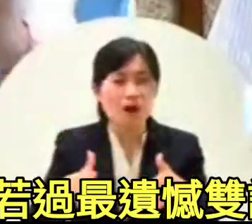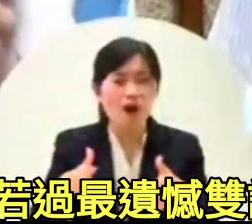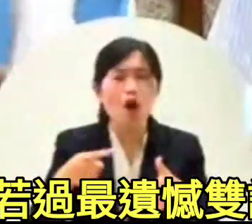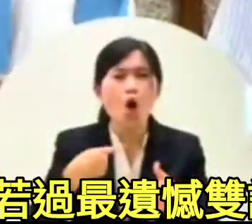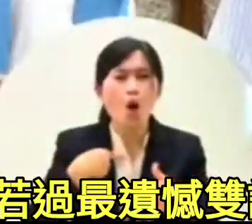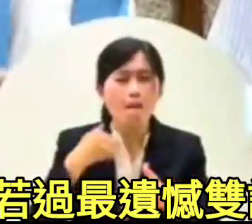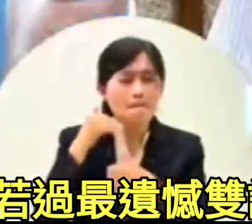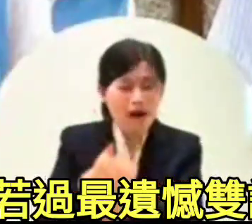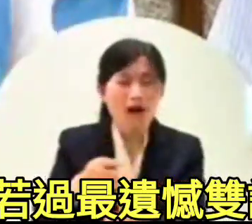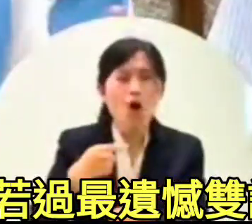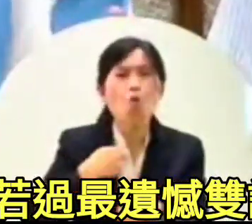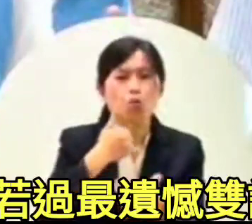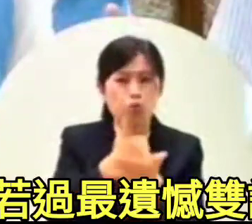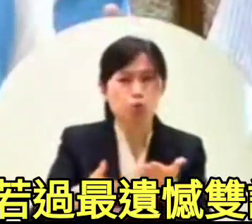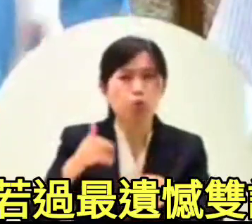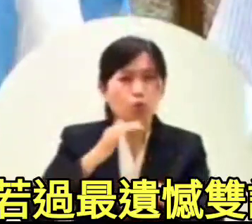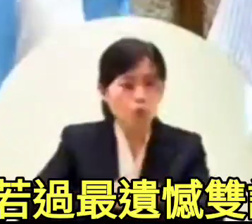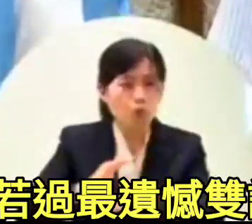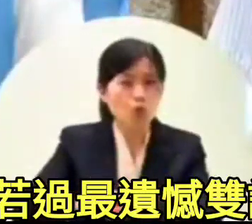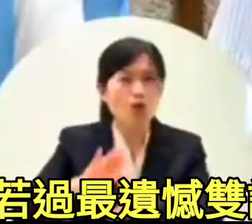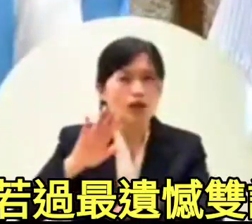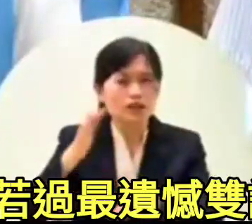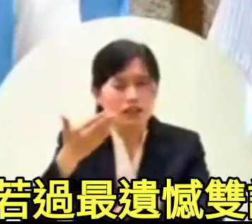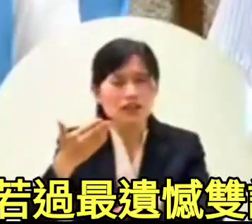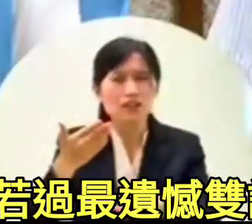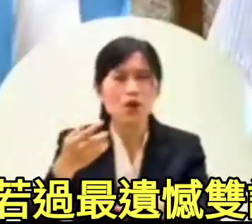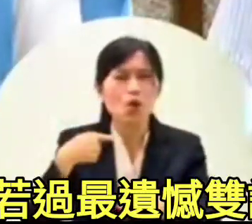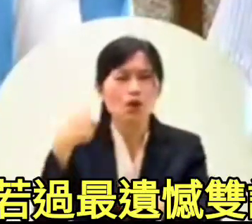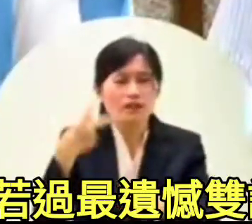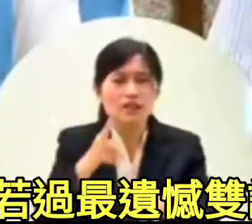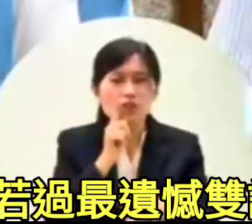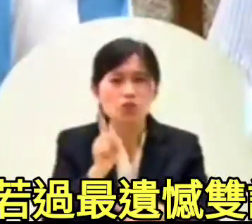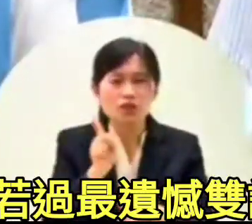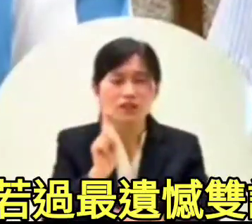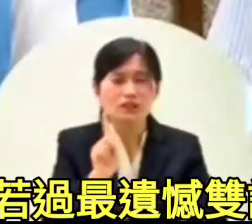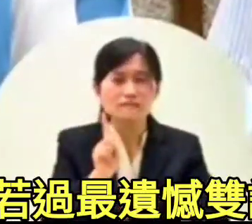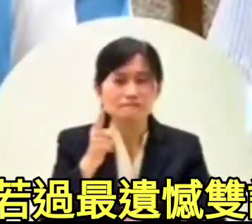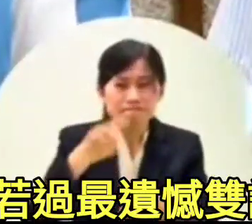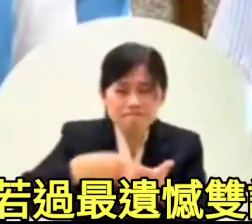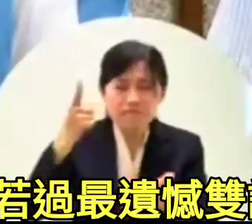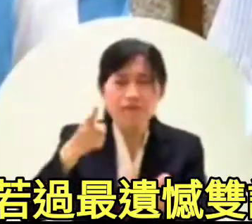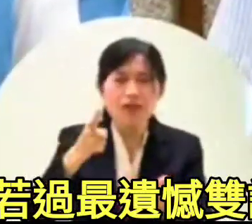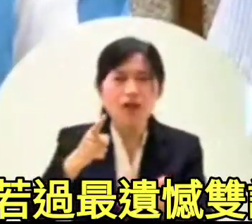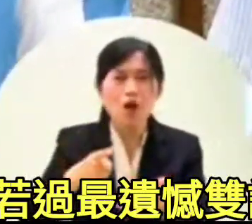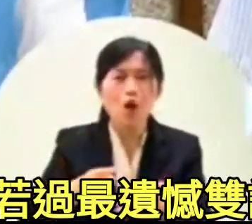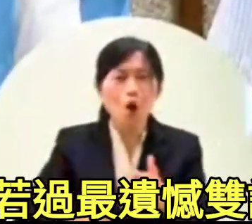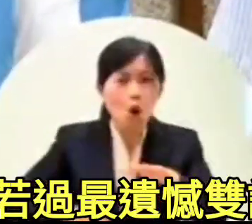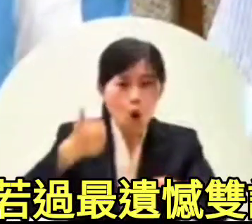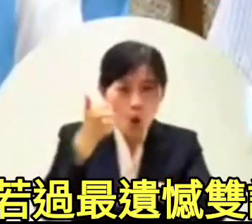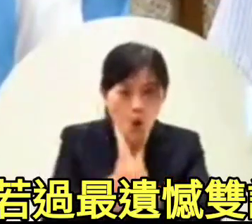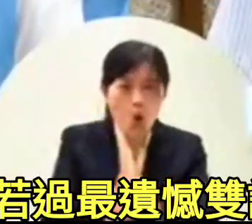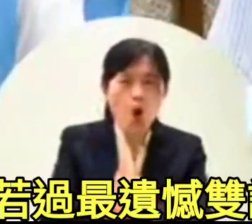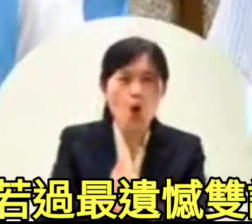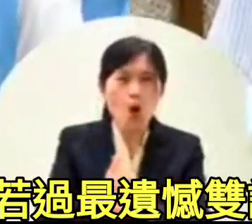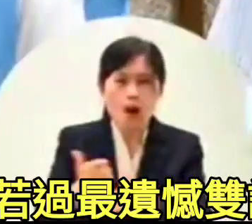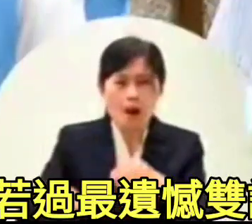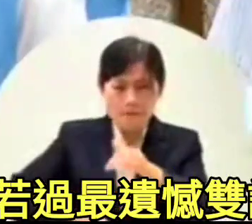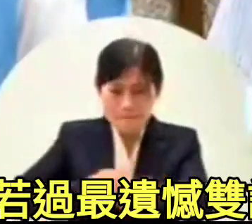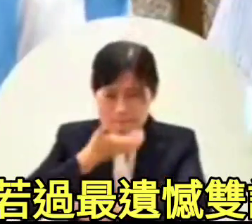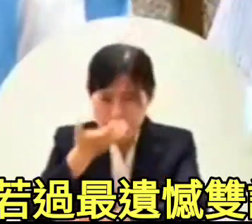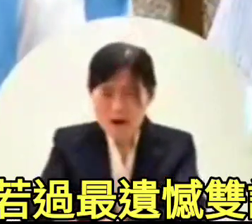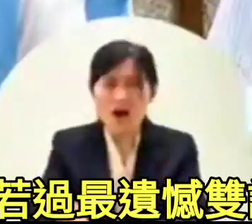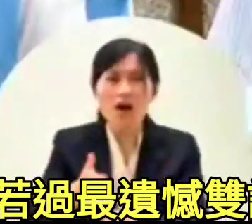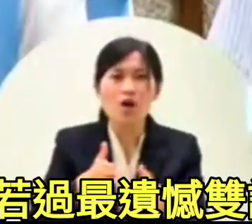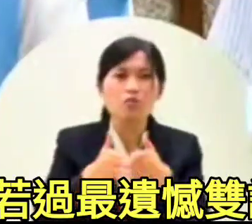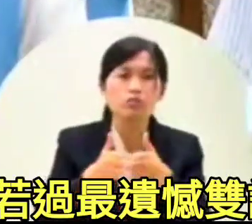但是不管做多久都要走。我再讲一遍，为官一任，造福一方。我们能做多少，本足